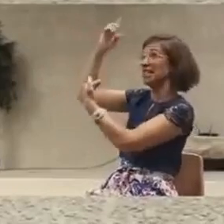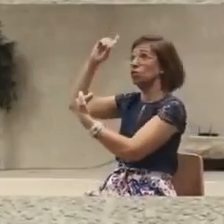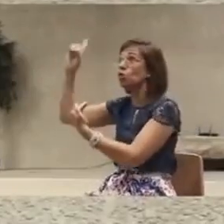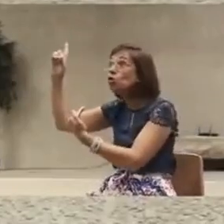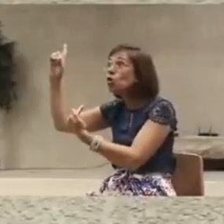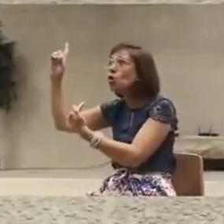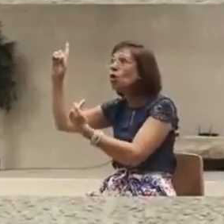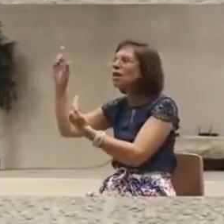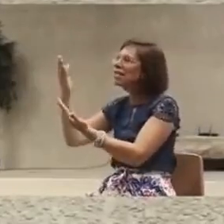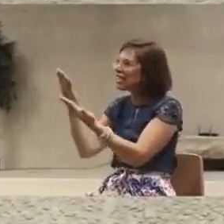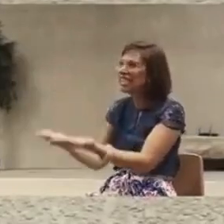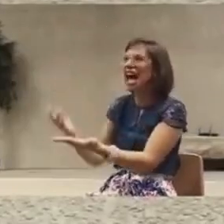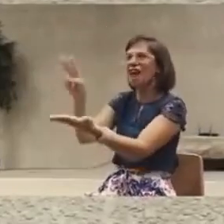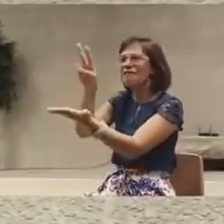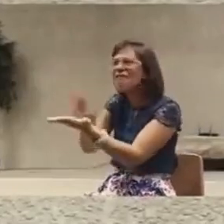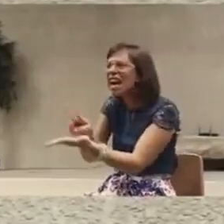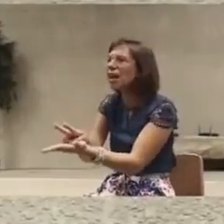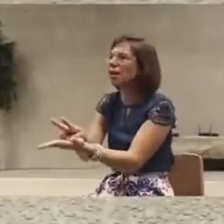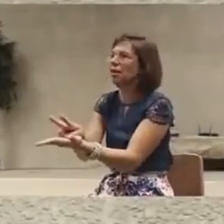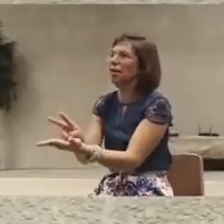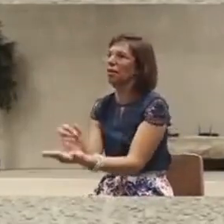Troisièmement,